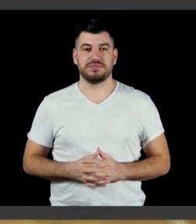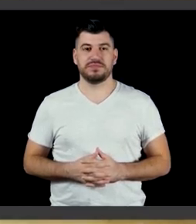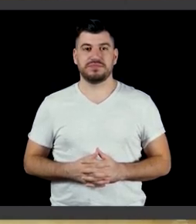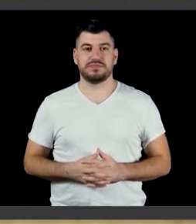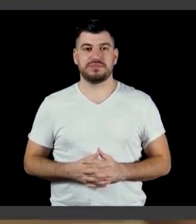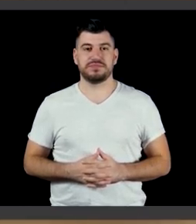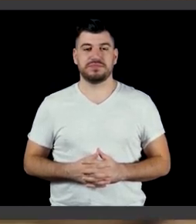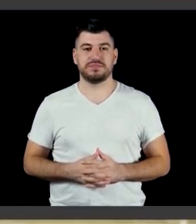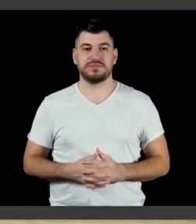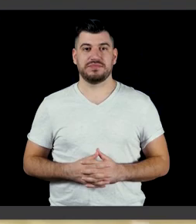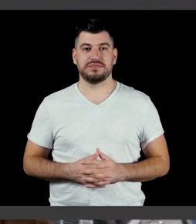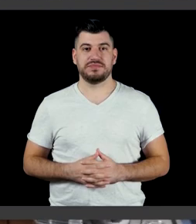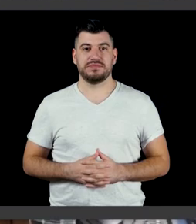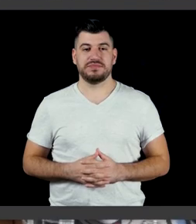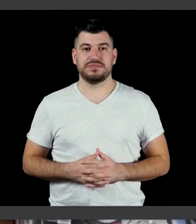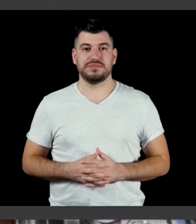5, 6.